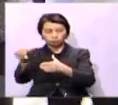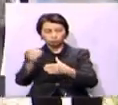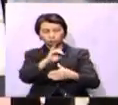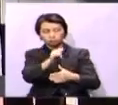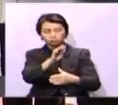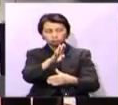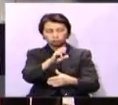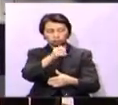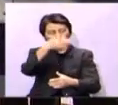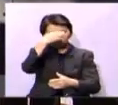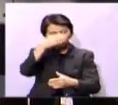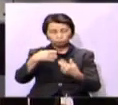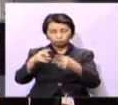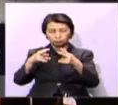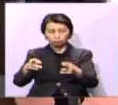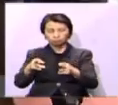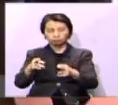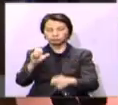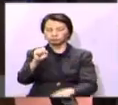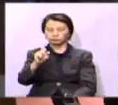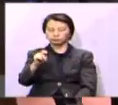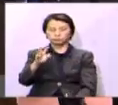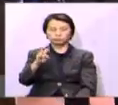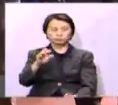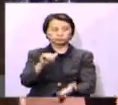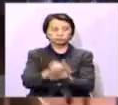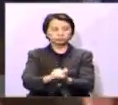yang melancarkan skim berkenaan.